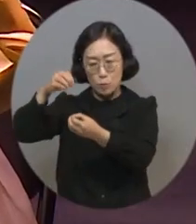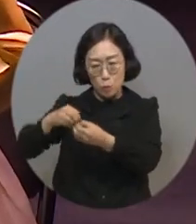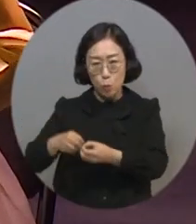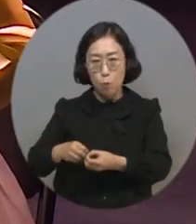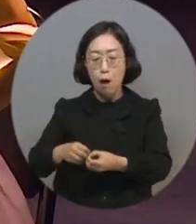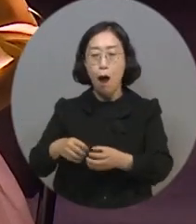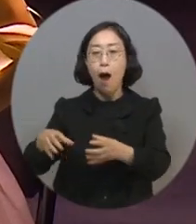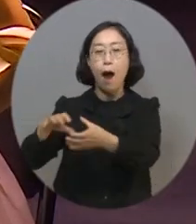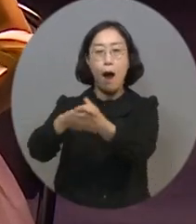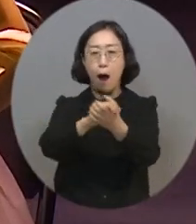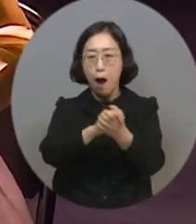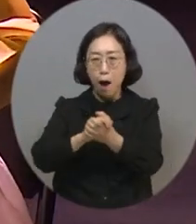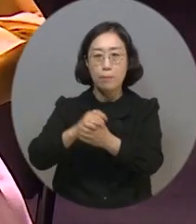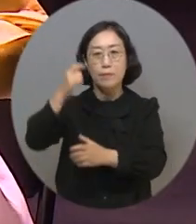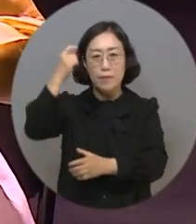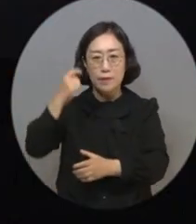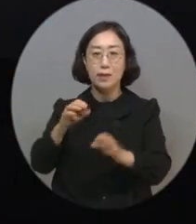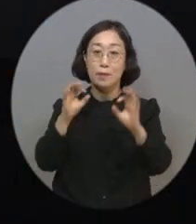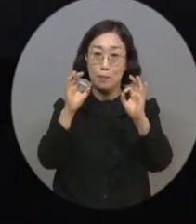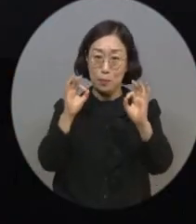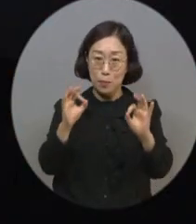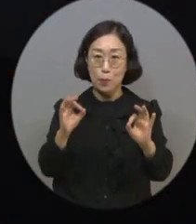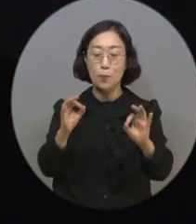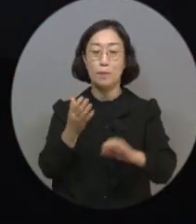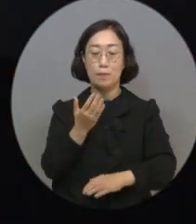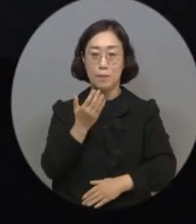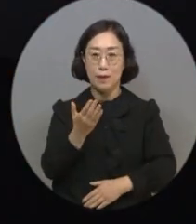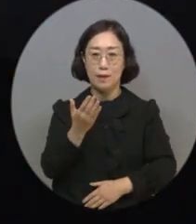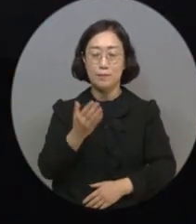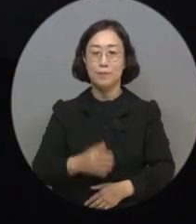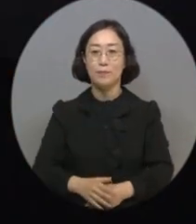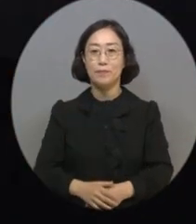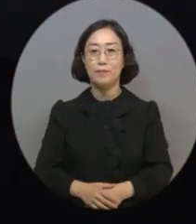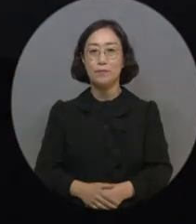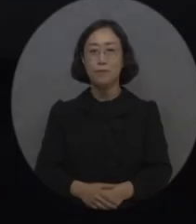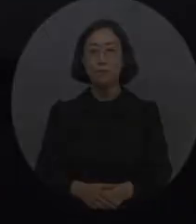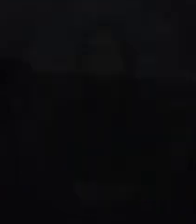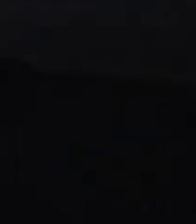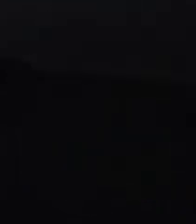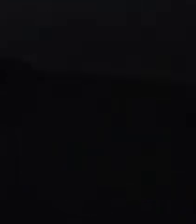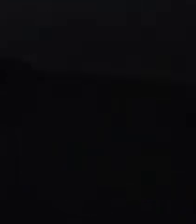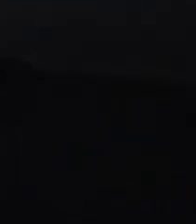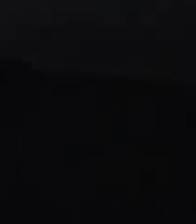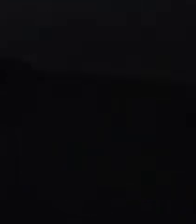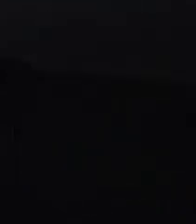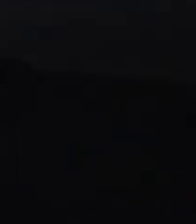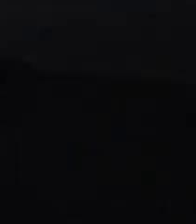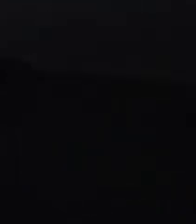화합의 장의 신호탄으로 보입니다. 복지TV 뉴스 정유정입니다.